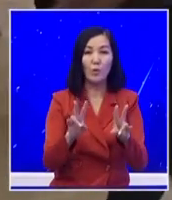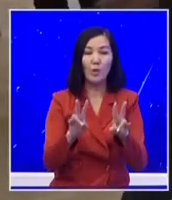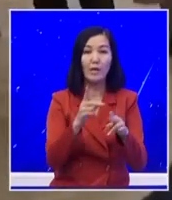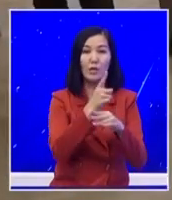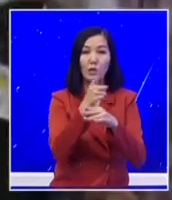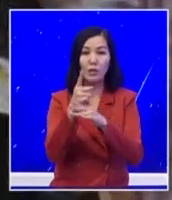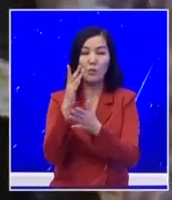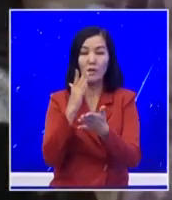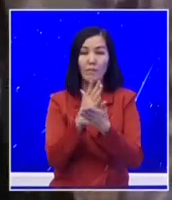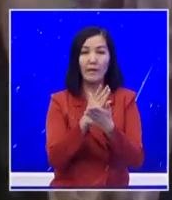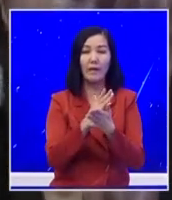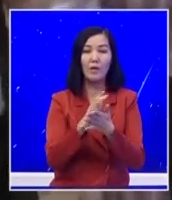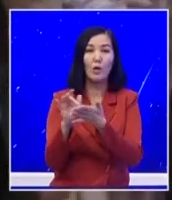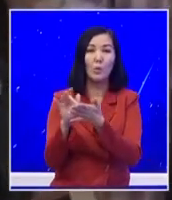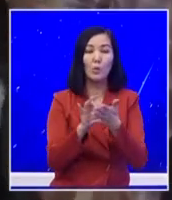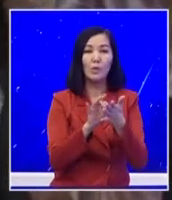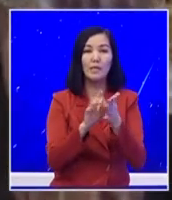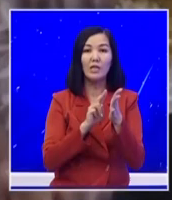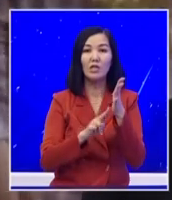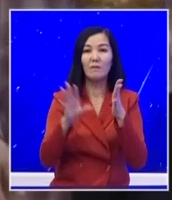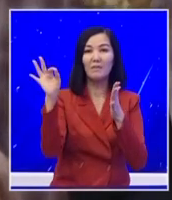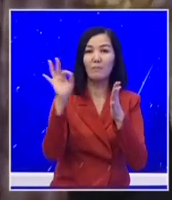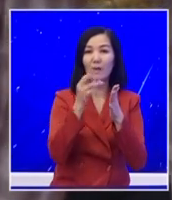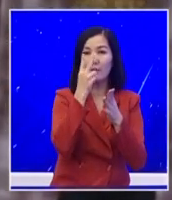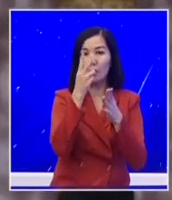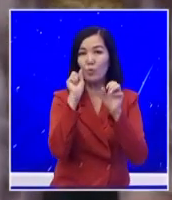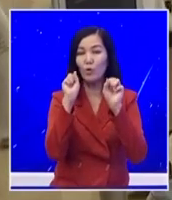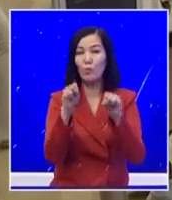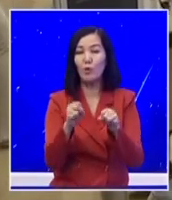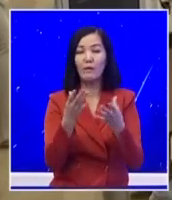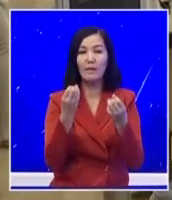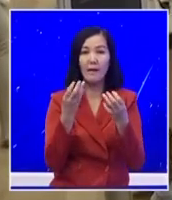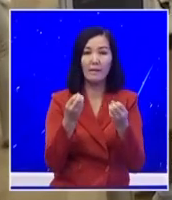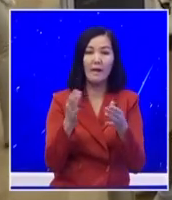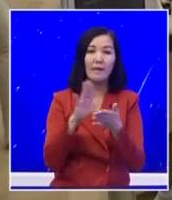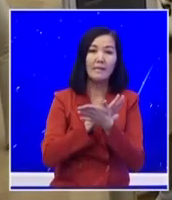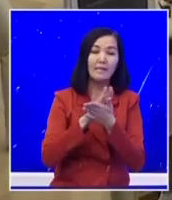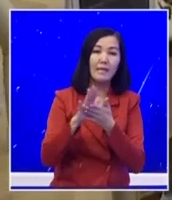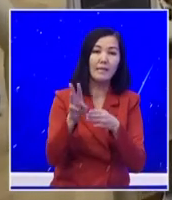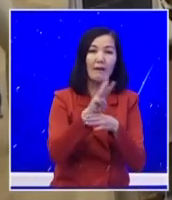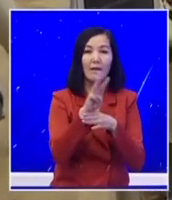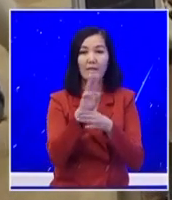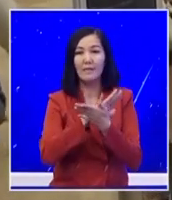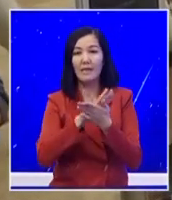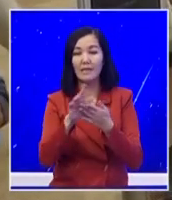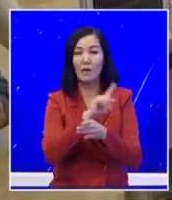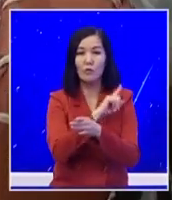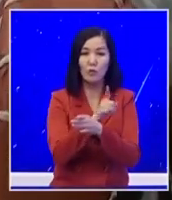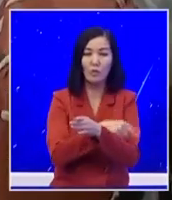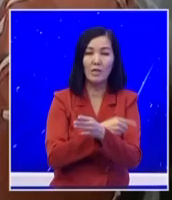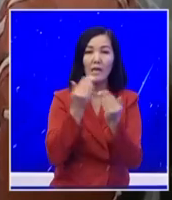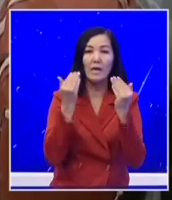шектеулер бар. Туристер мекеменің 70%-ын ғана тамашалай алады. Бұдан бөлек санитарлық талаптар қойылған. Қазірде